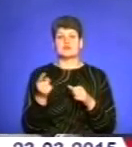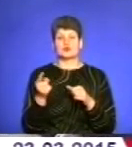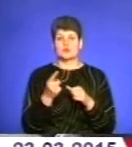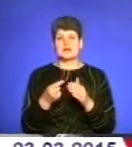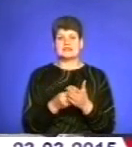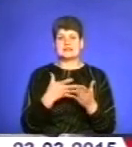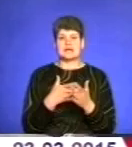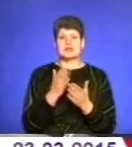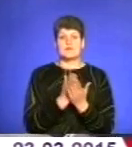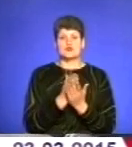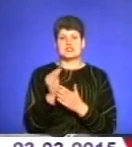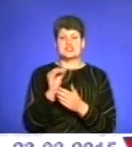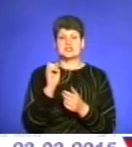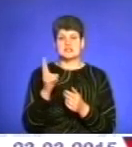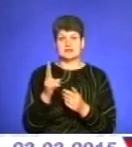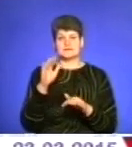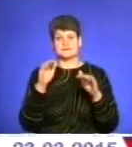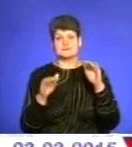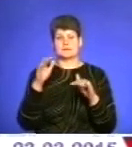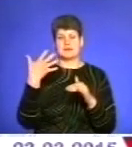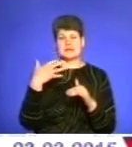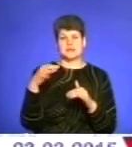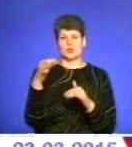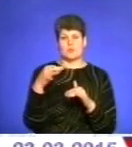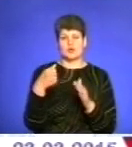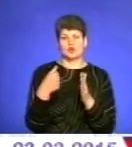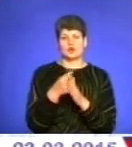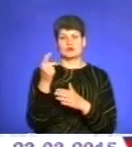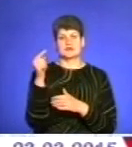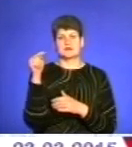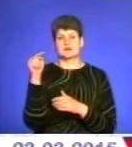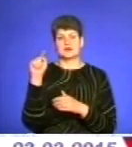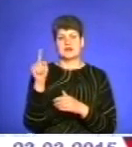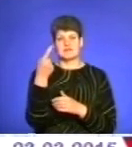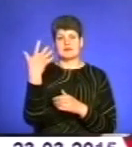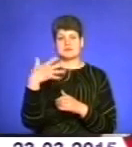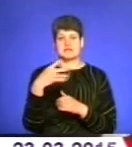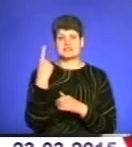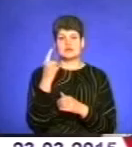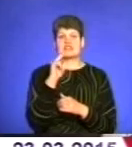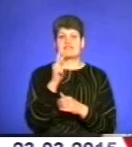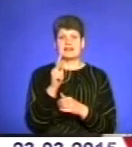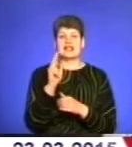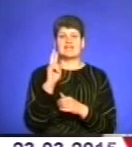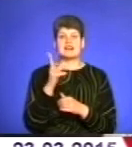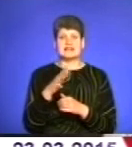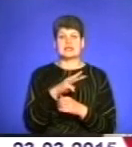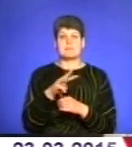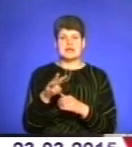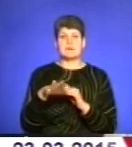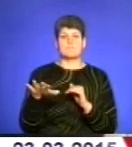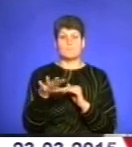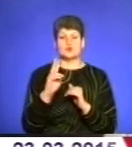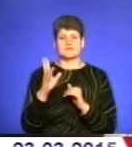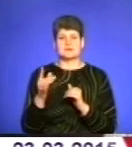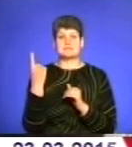на послуги ЖЕКів коливається від 50 копійок до 1,5 гривні за квадратний метр житлової площі квартири. З